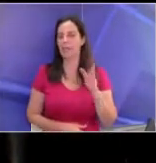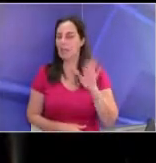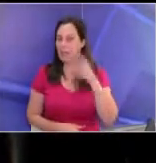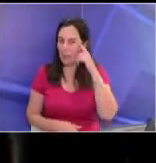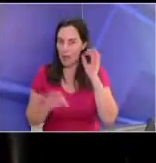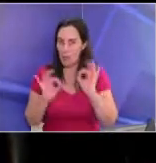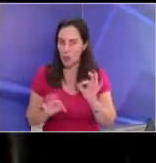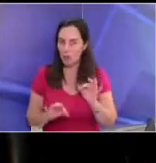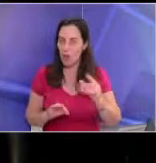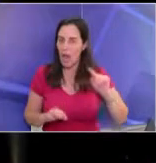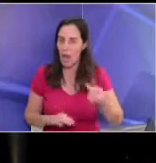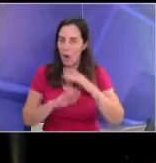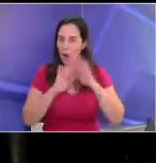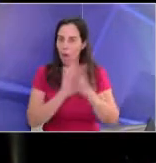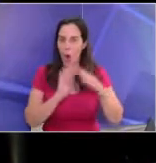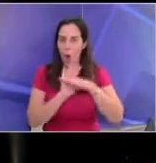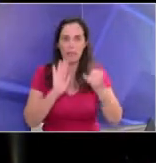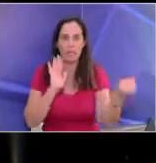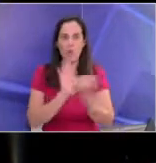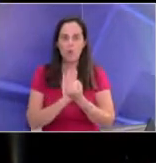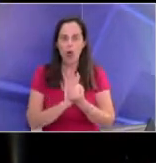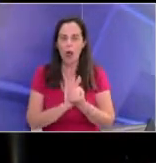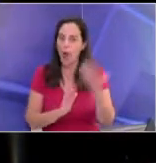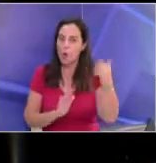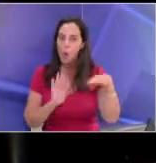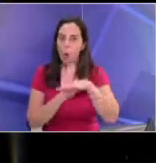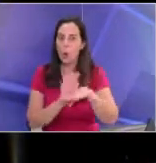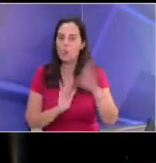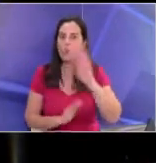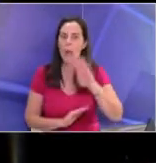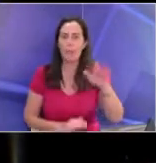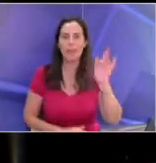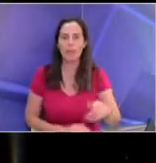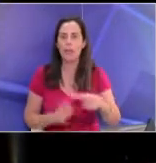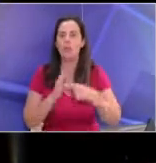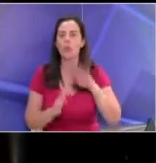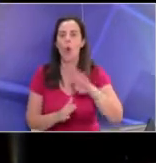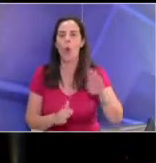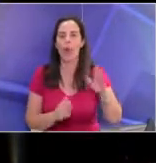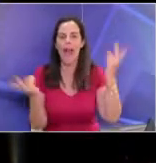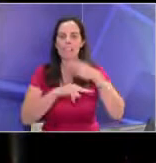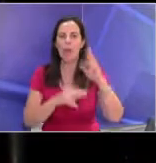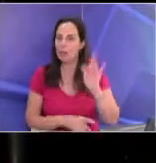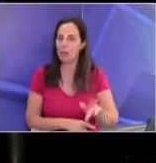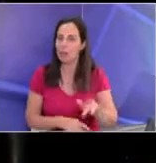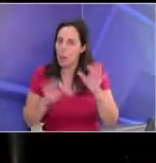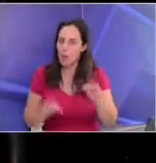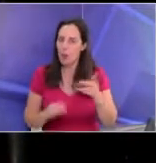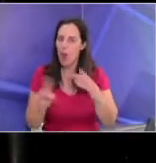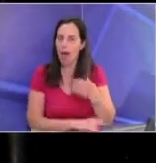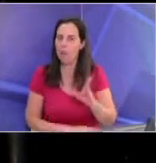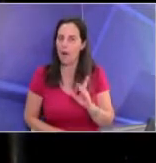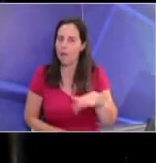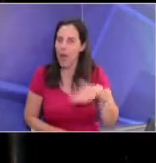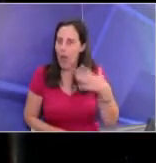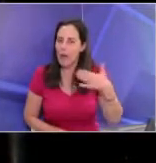סבירות מסוימת שלמרות הכל, החוק הזה יעבור. והיו חוקים, אתה יודע שנתניהו התנגד להם, למשל חוק ההסדרה, הוא התנגד ובאמת לא עבר. אבל